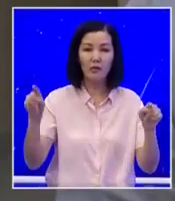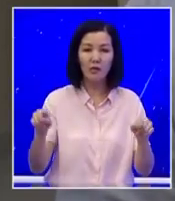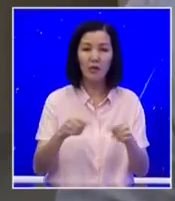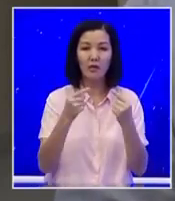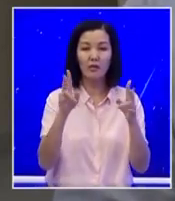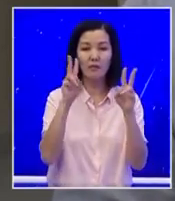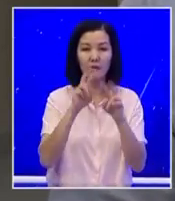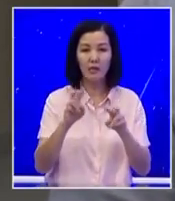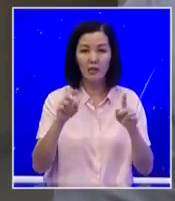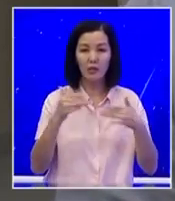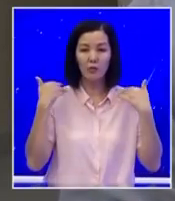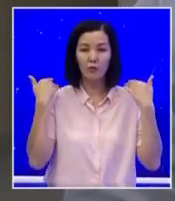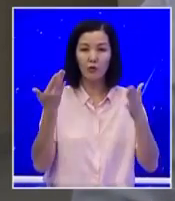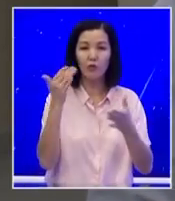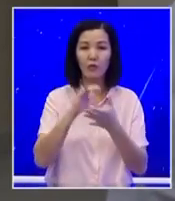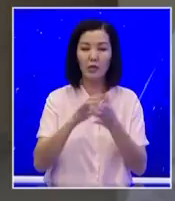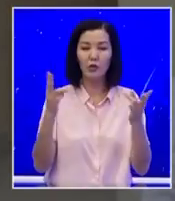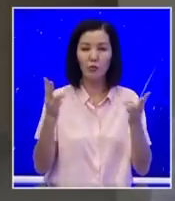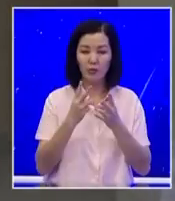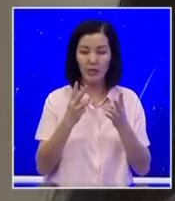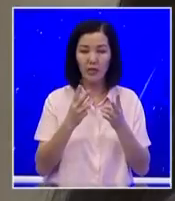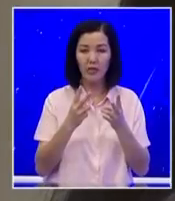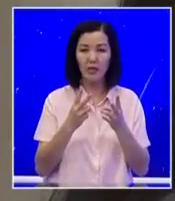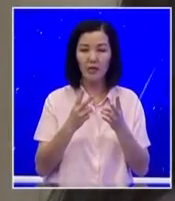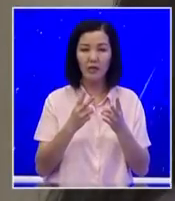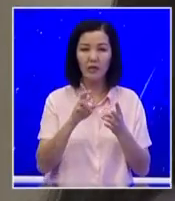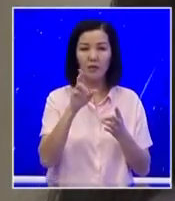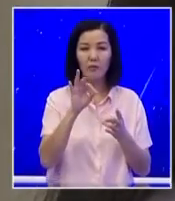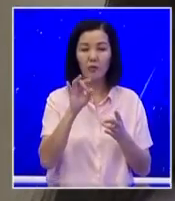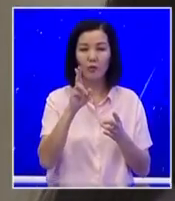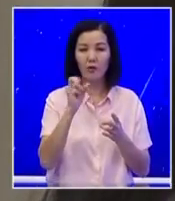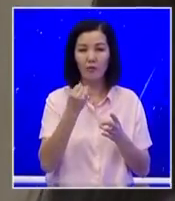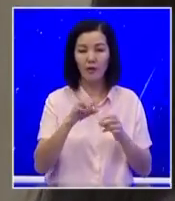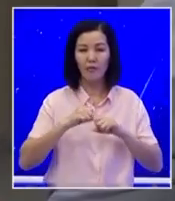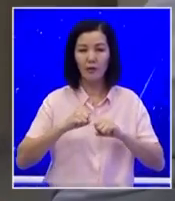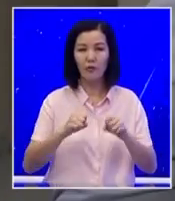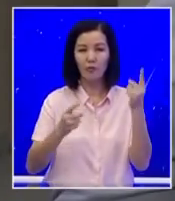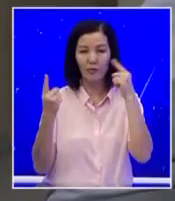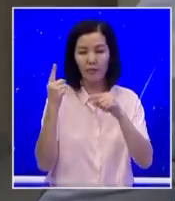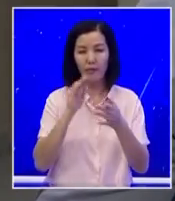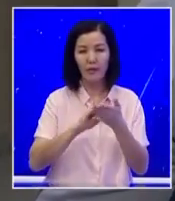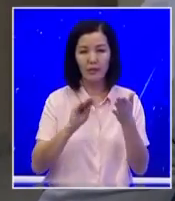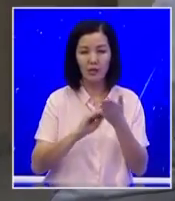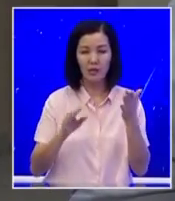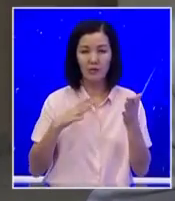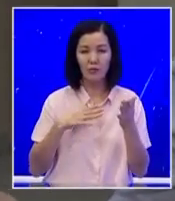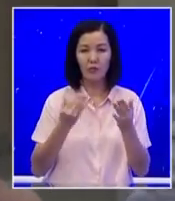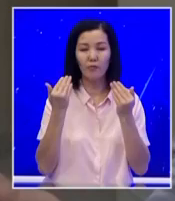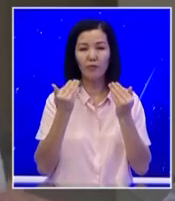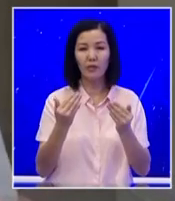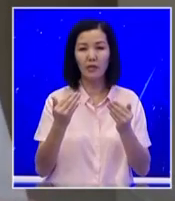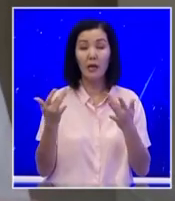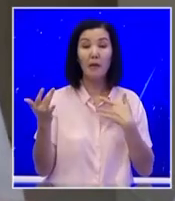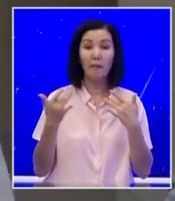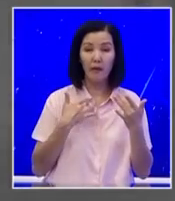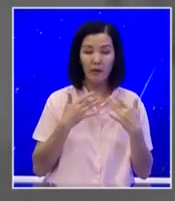тарих сөйлетуге енді шамам келгенше үлесімді қосып, міне Бөрібай батыр туралы пьеса жазып отырмын. Оны биыл бұйыртса